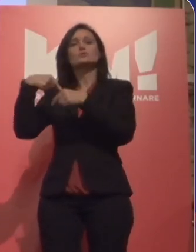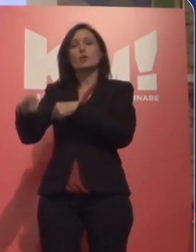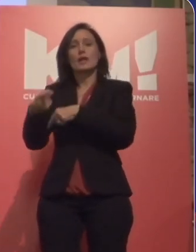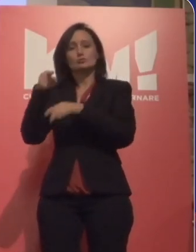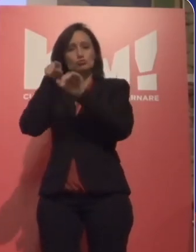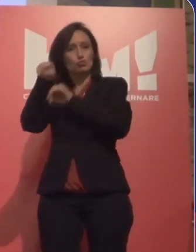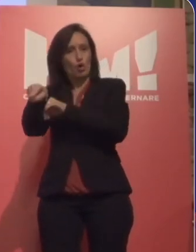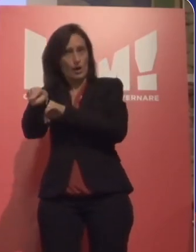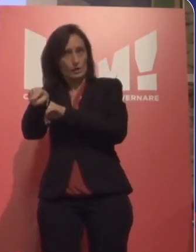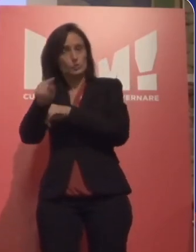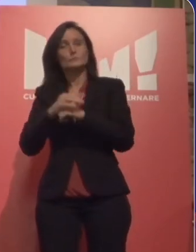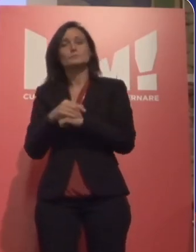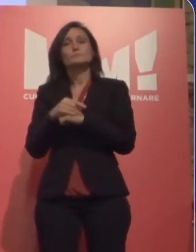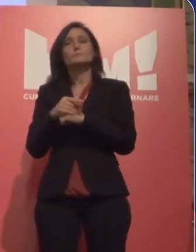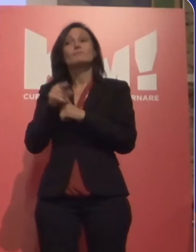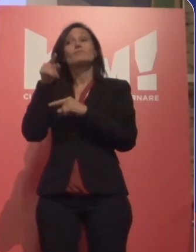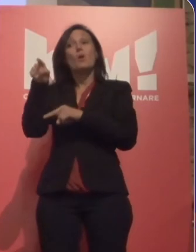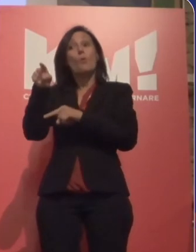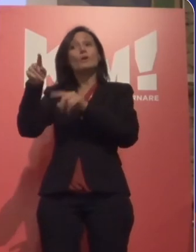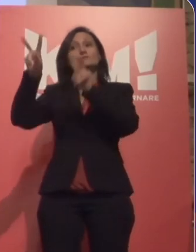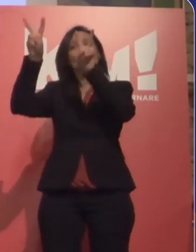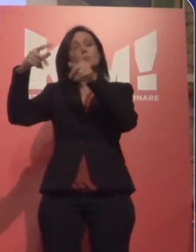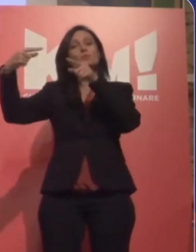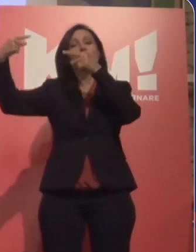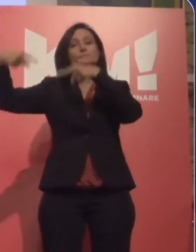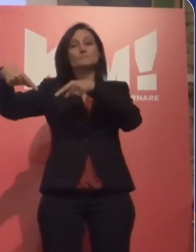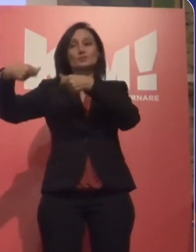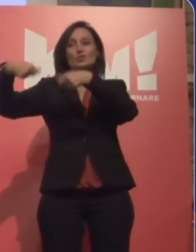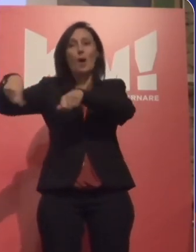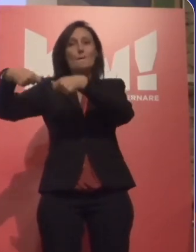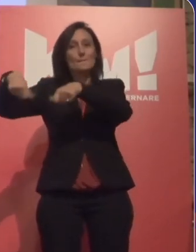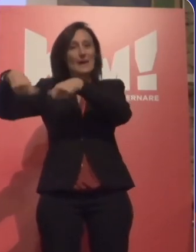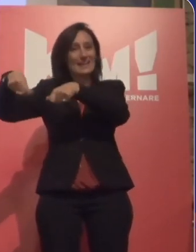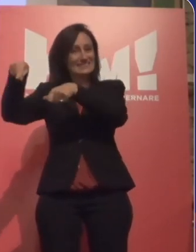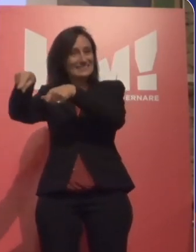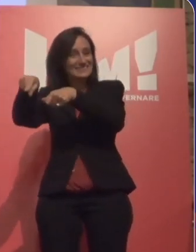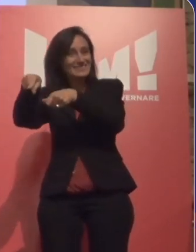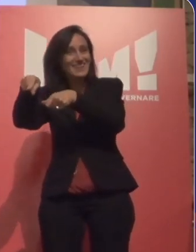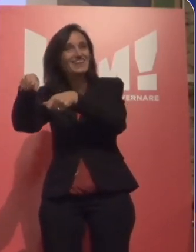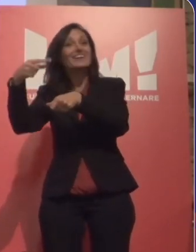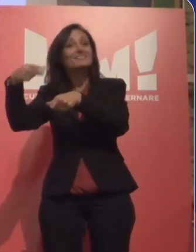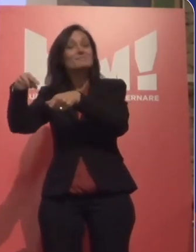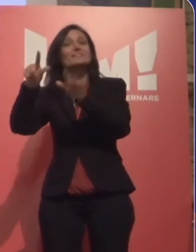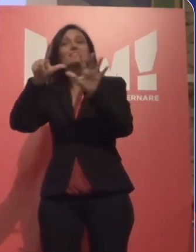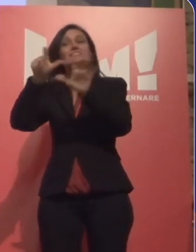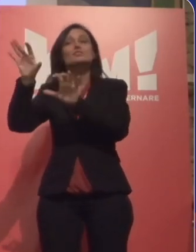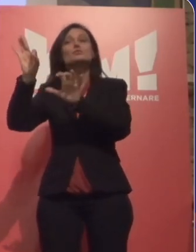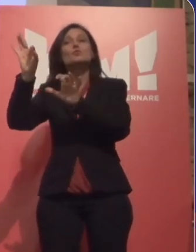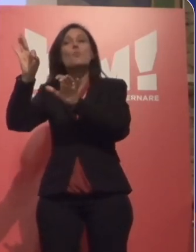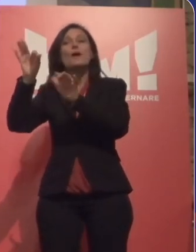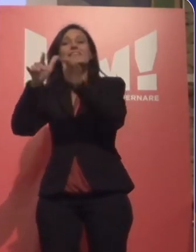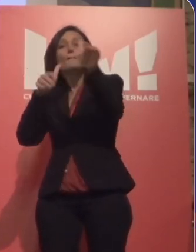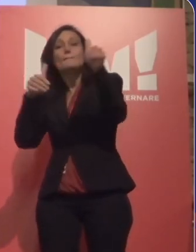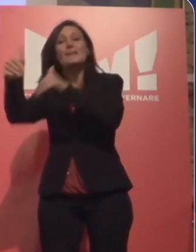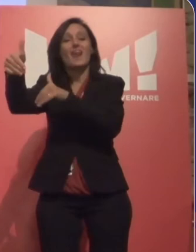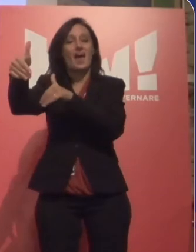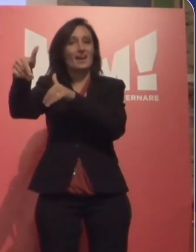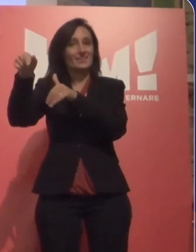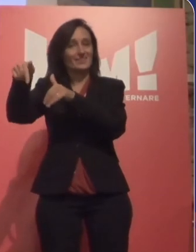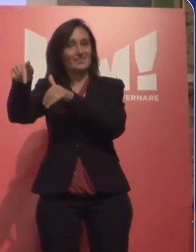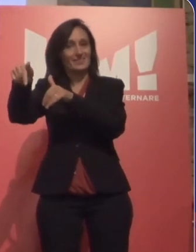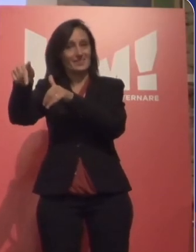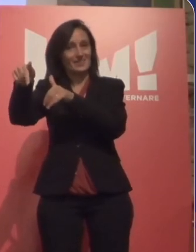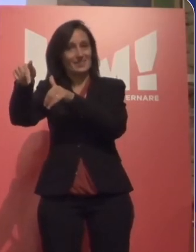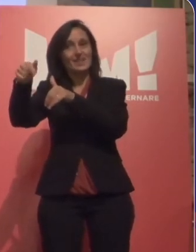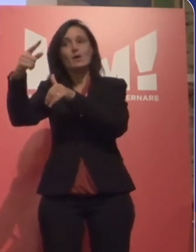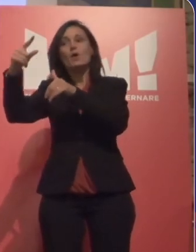del next generation la quale con il settecento i suoi 750 miliardi che muove e parte del recovery